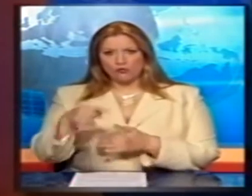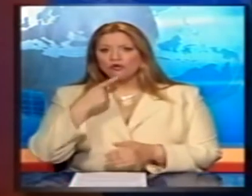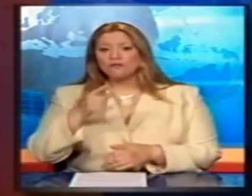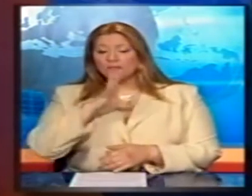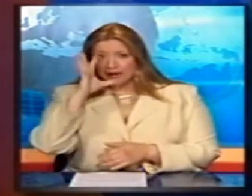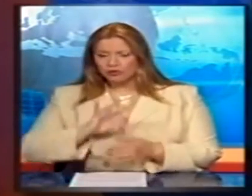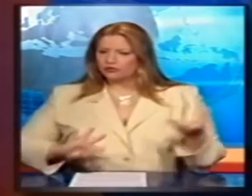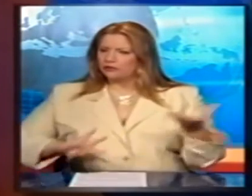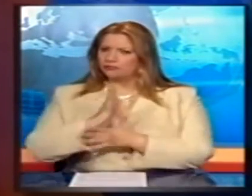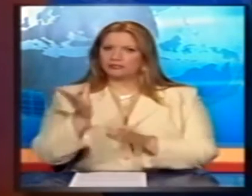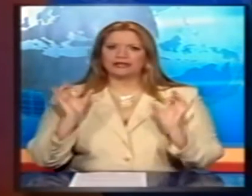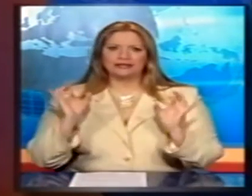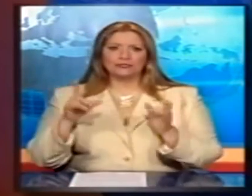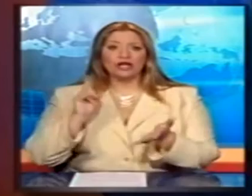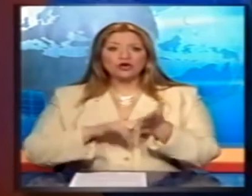Υπότιτλοι AUTHORWAVE